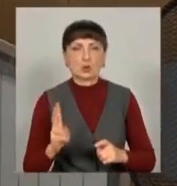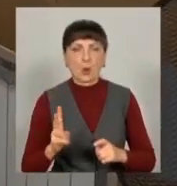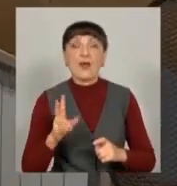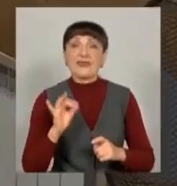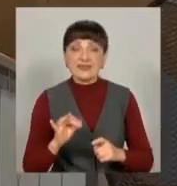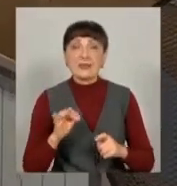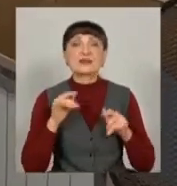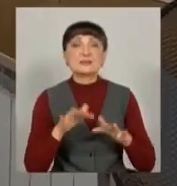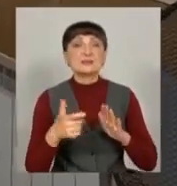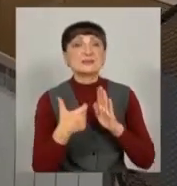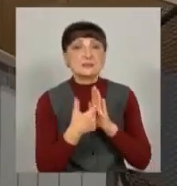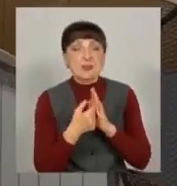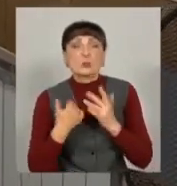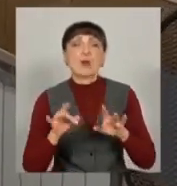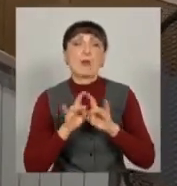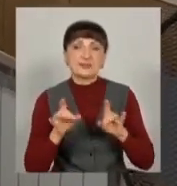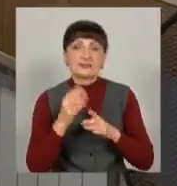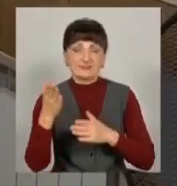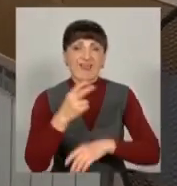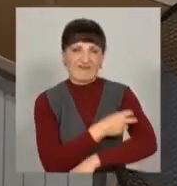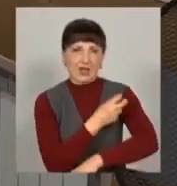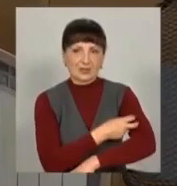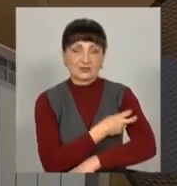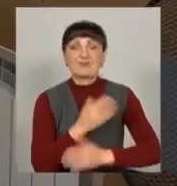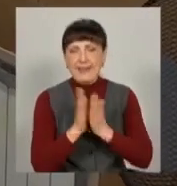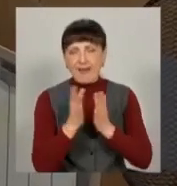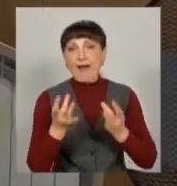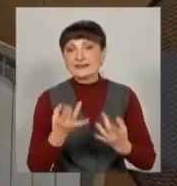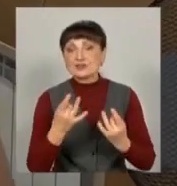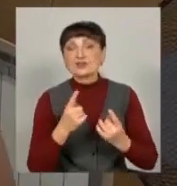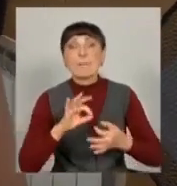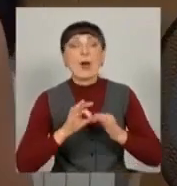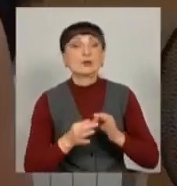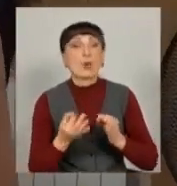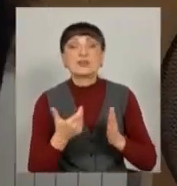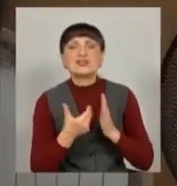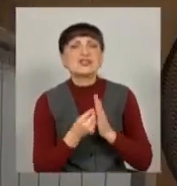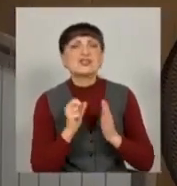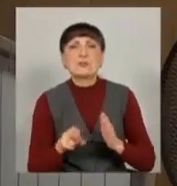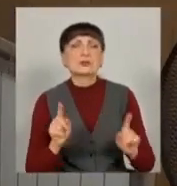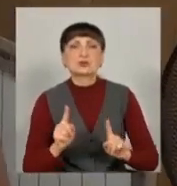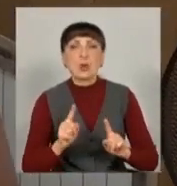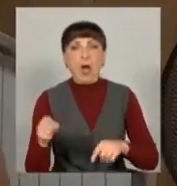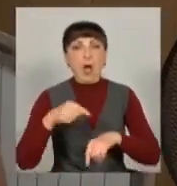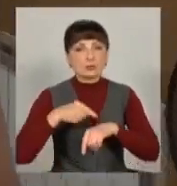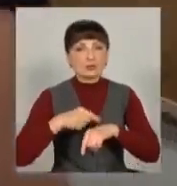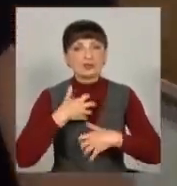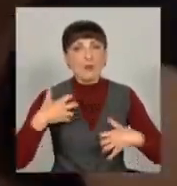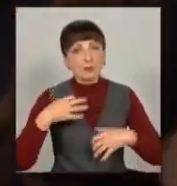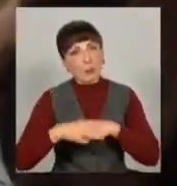о процедуре чипирования поведает нам ветврач. Расскажите, пожалуйста, подробнее о данной процедуре и что при этом чувствует